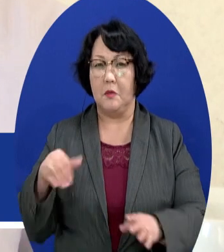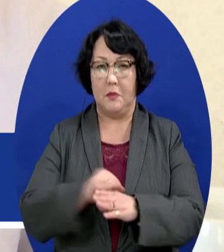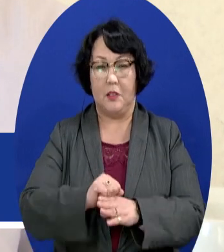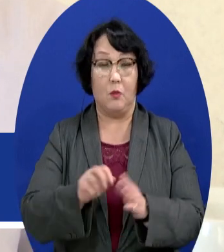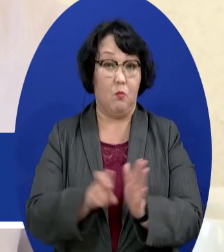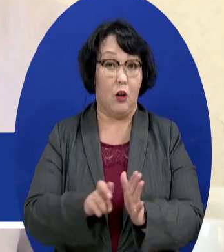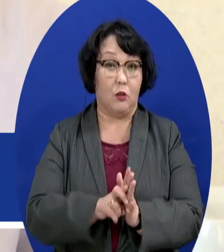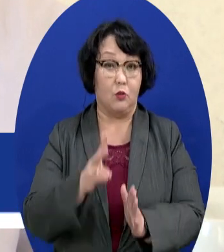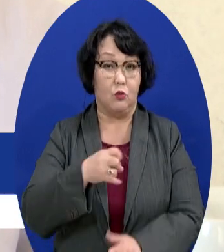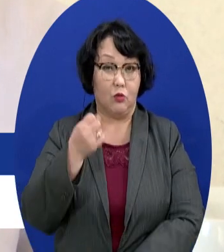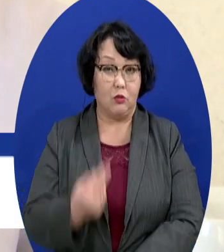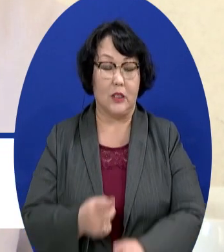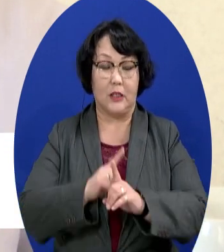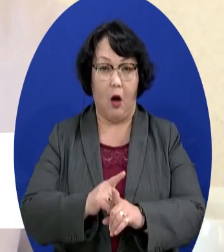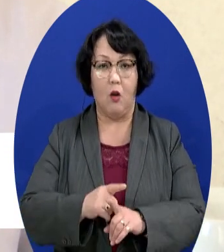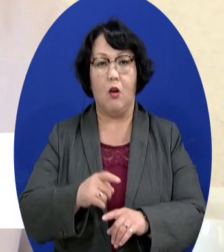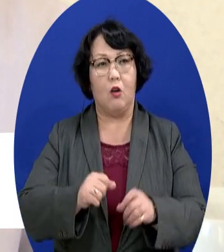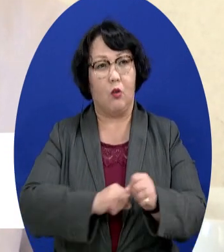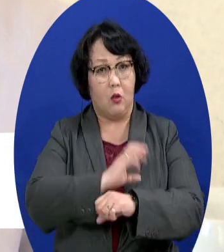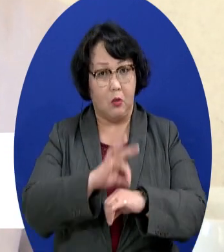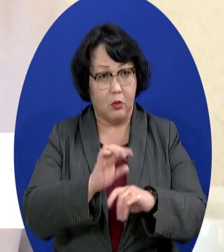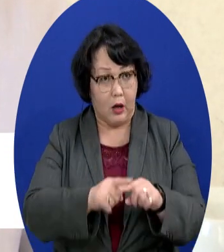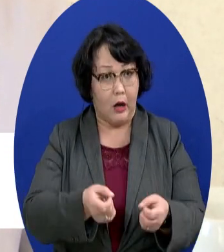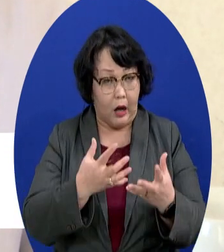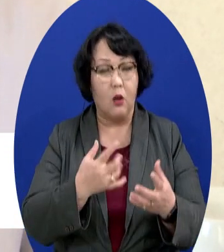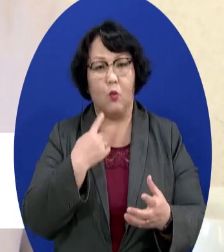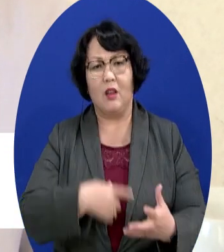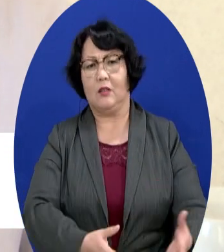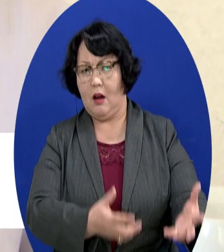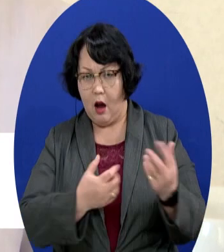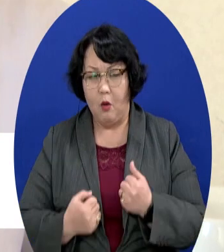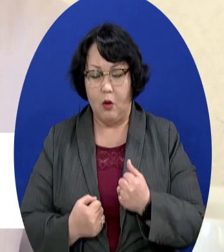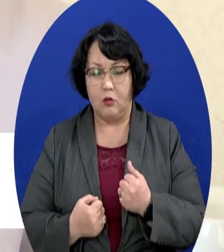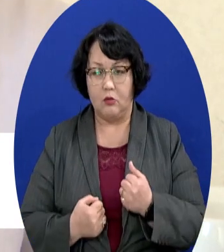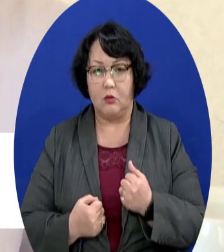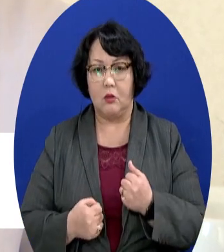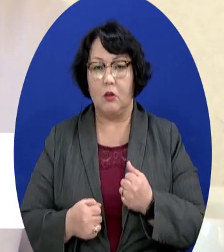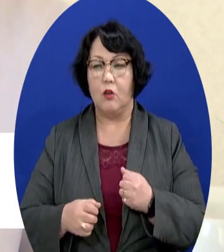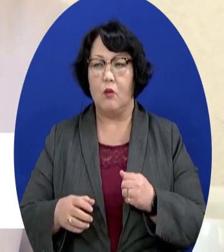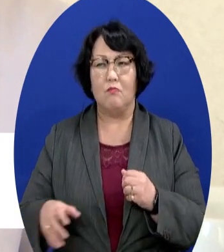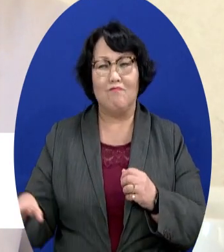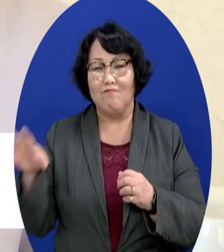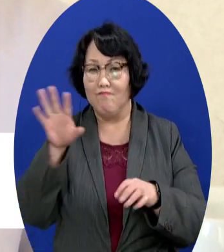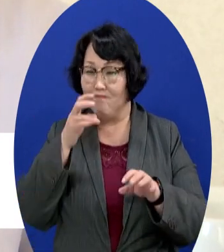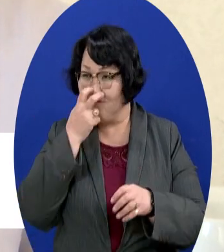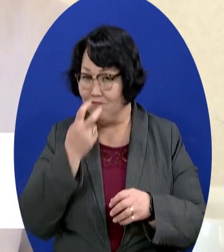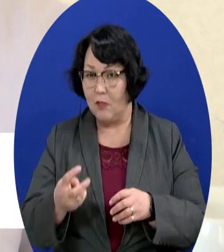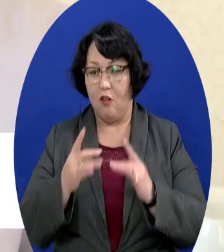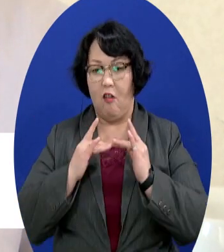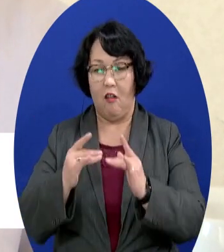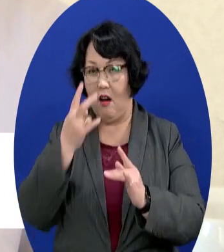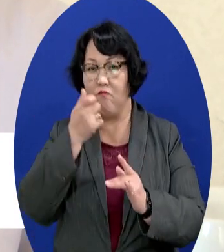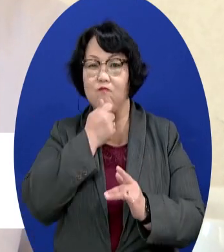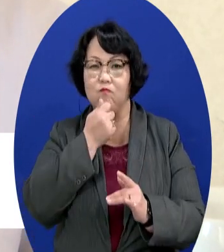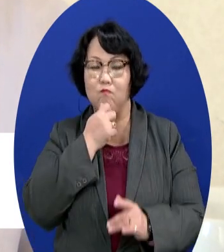болцооныхоо хүрээнд аль болохоор өвчнүүдэ хүлээж аваад за тэгээд яг ерөнхий нөхцөл байдал бол нэлээд манай орны нөөц бол ер нь дүүрч